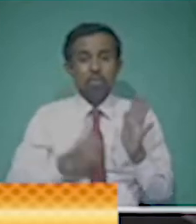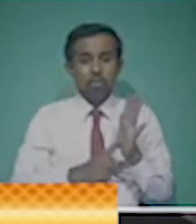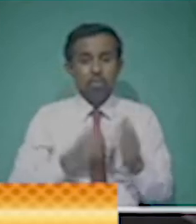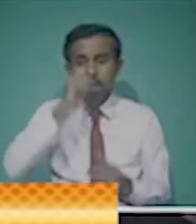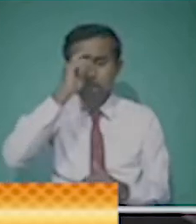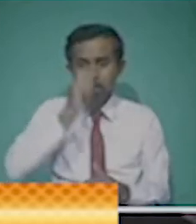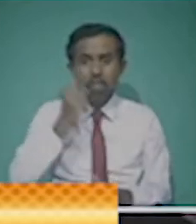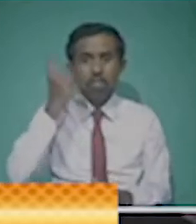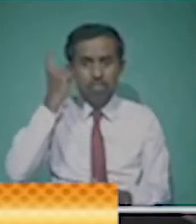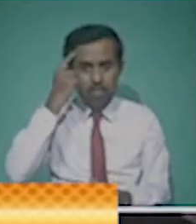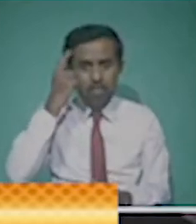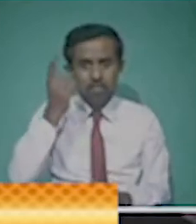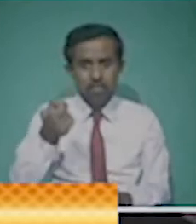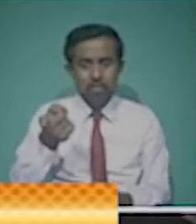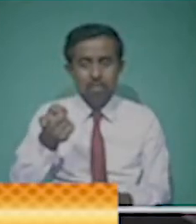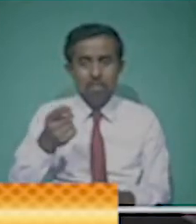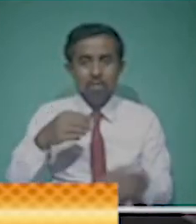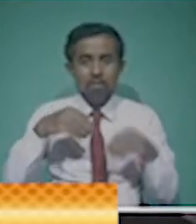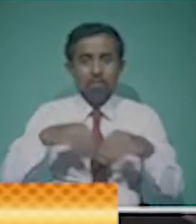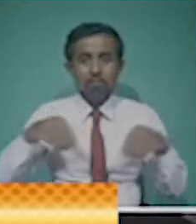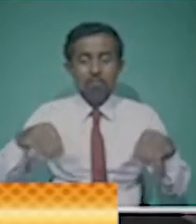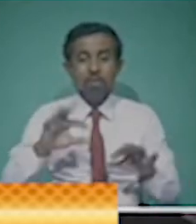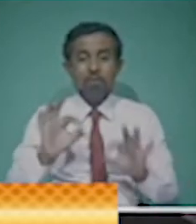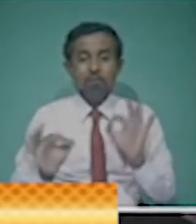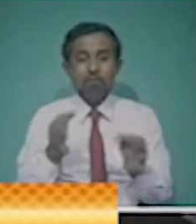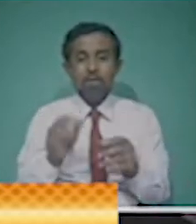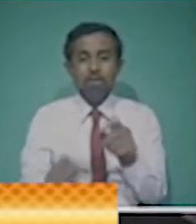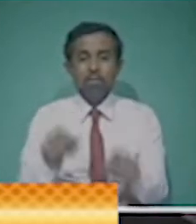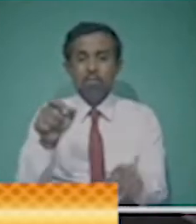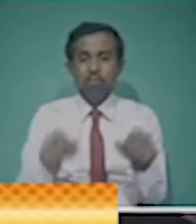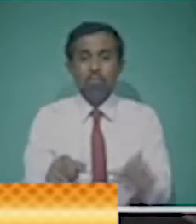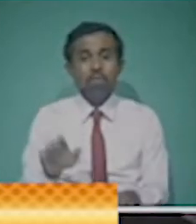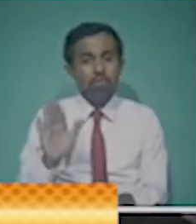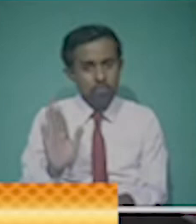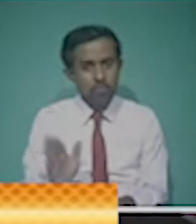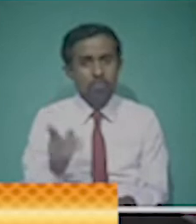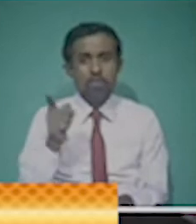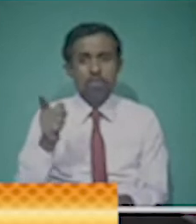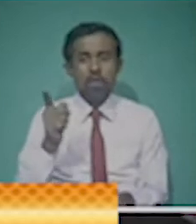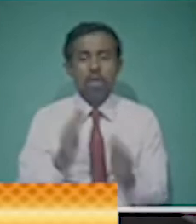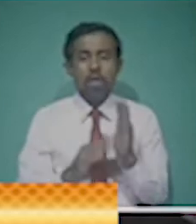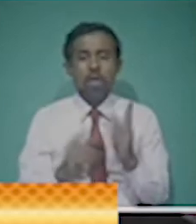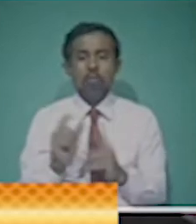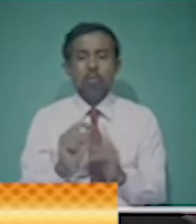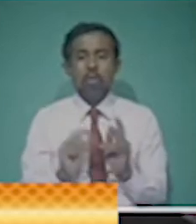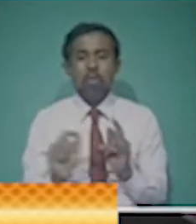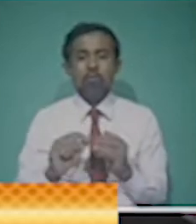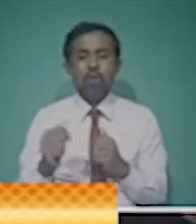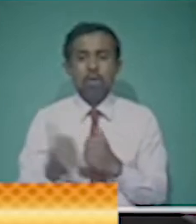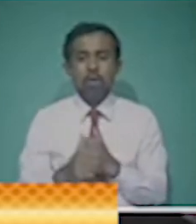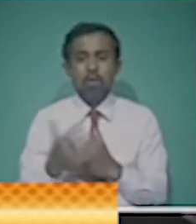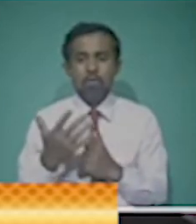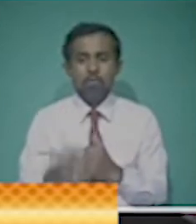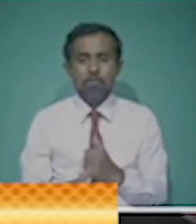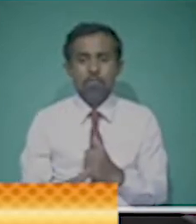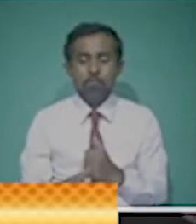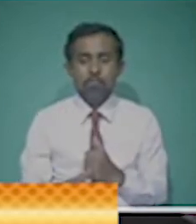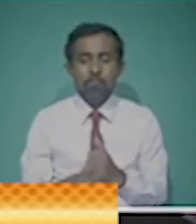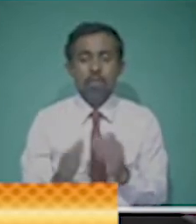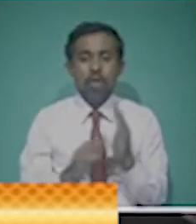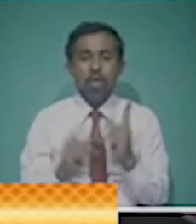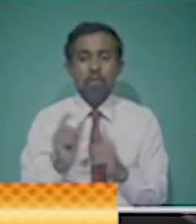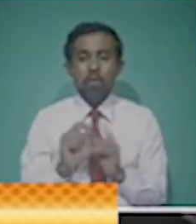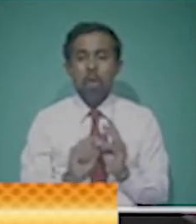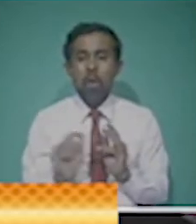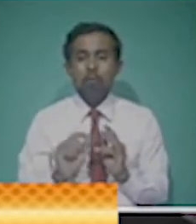பெருந்தோட்ட மக்களுக்குன்னு ஒரு அமைச்சு உருவாக்கப்பட்டது. அந்த அமைச்சு மூலமாகத்தான் பல அபிவிருத்தி வேலைகளை செய்வதற்கான வசதிகள் அந்த நேரத்திலே செய்து